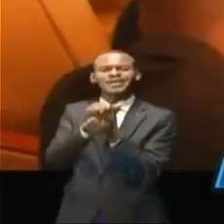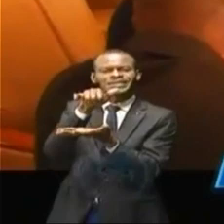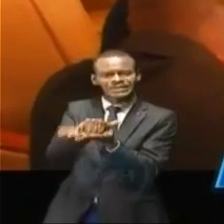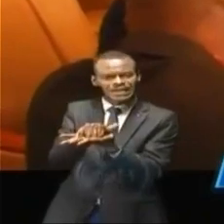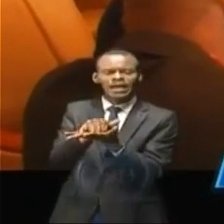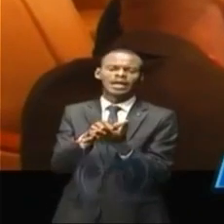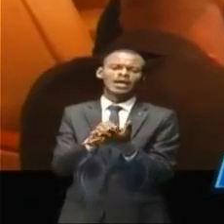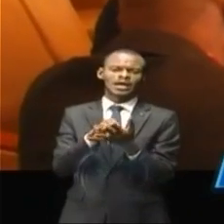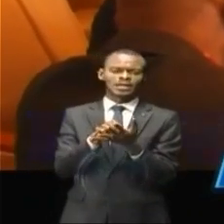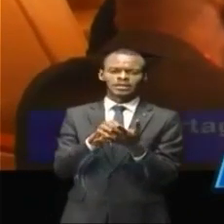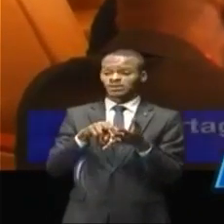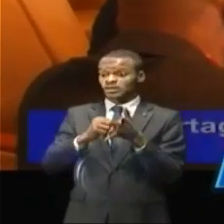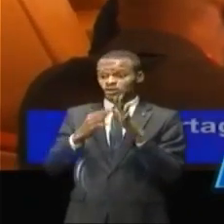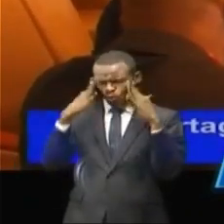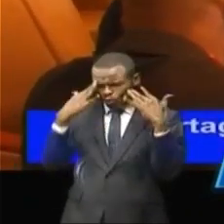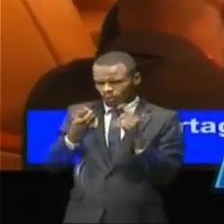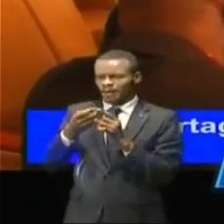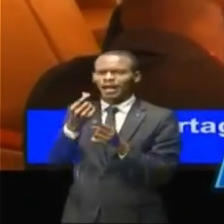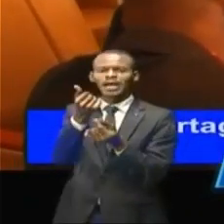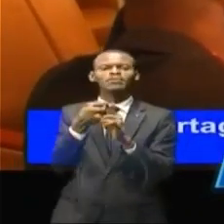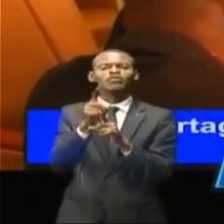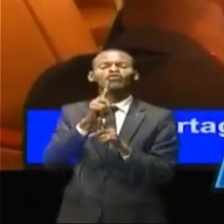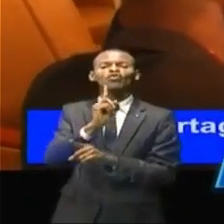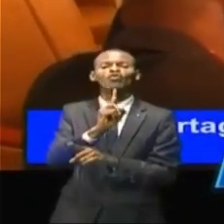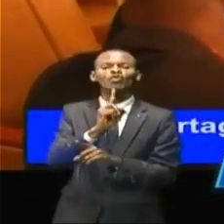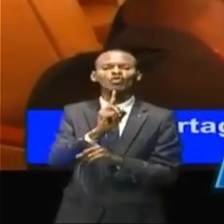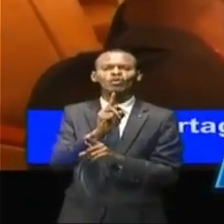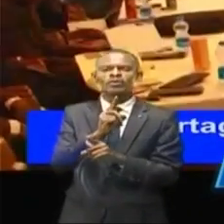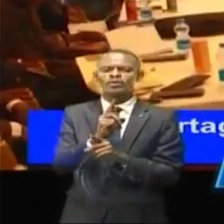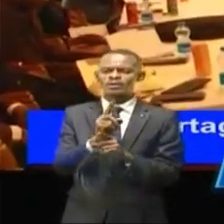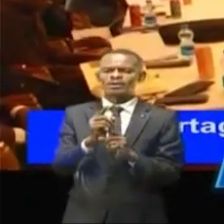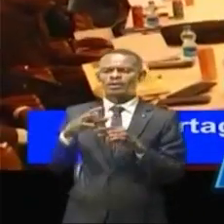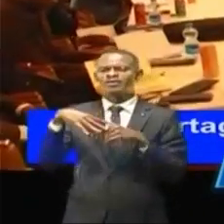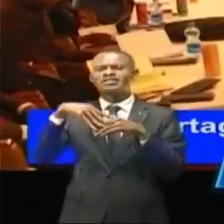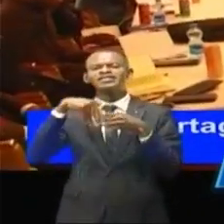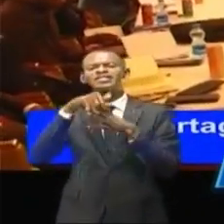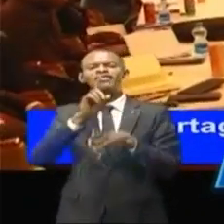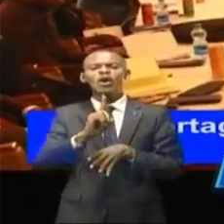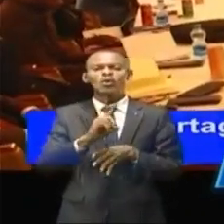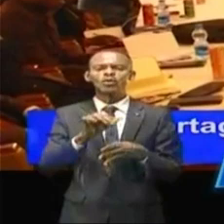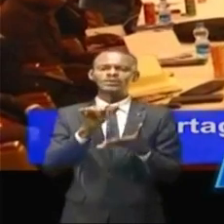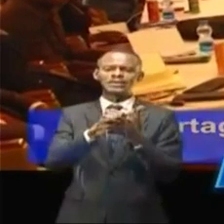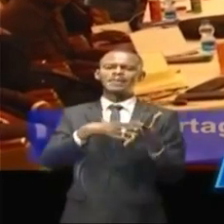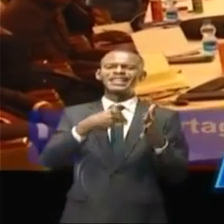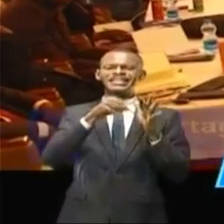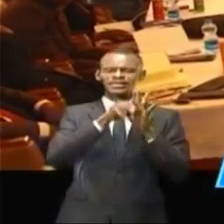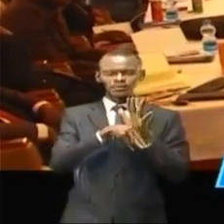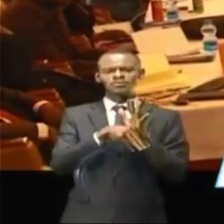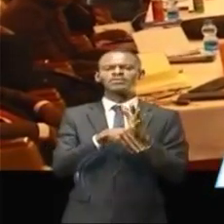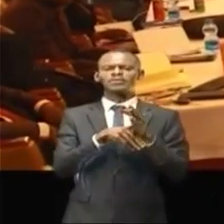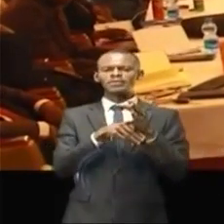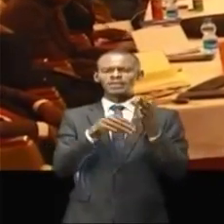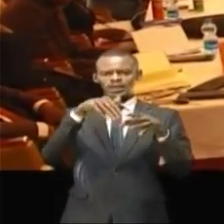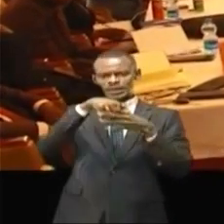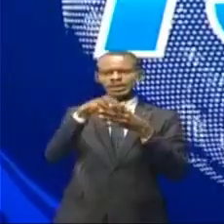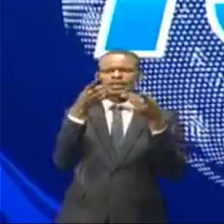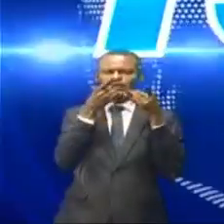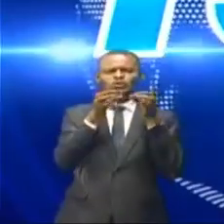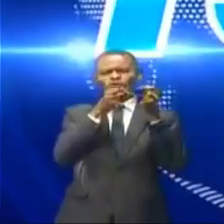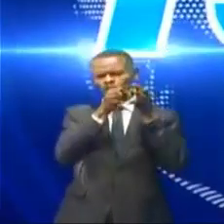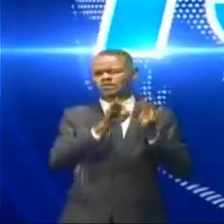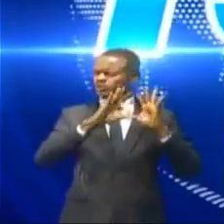du terrorisme et de la prolifération des armes de destruction massive. Cet atelier part du 12 au 14 juillet